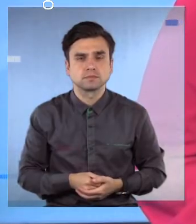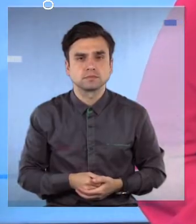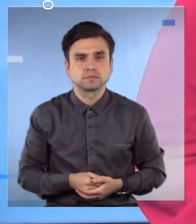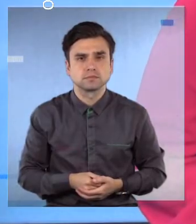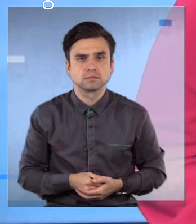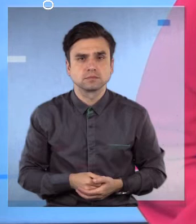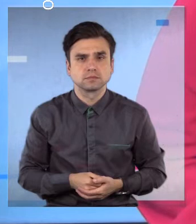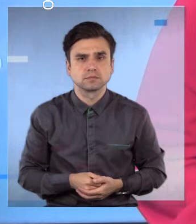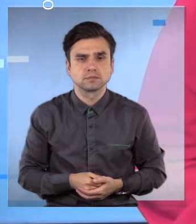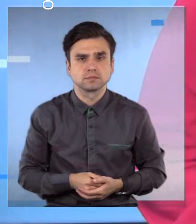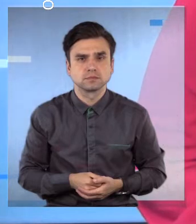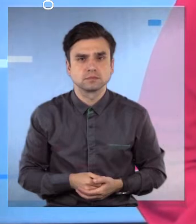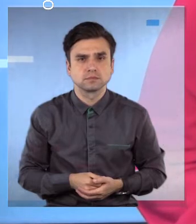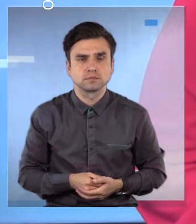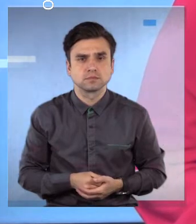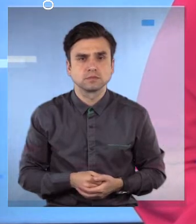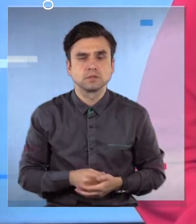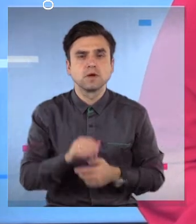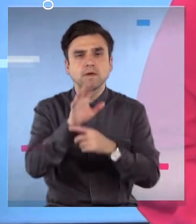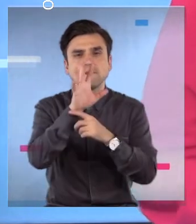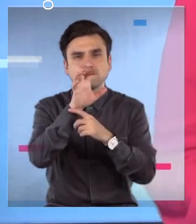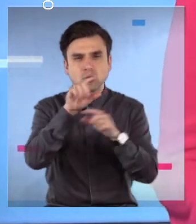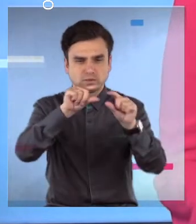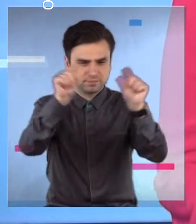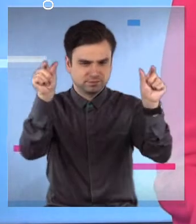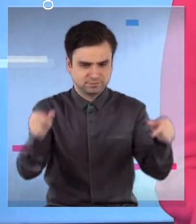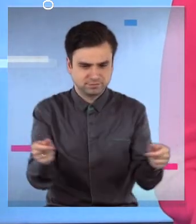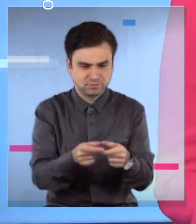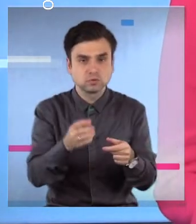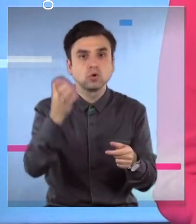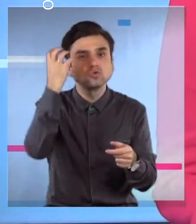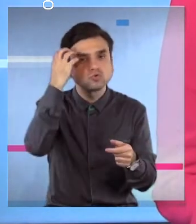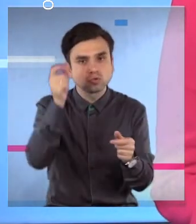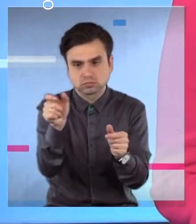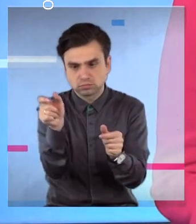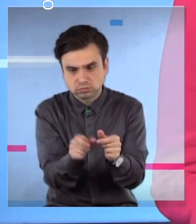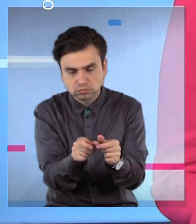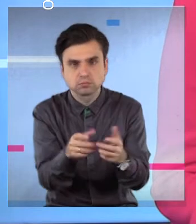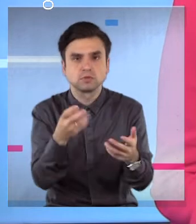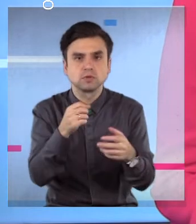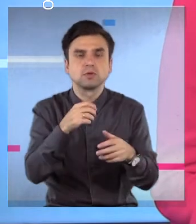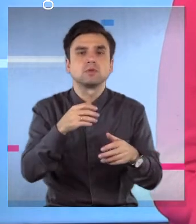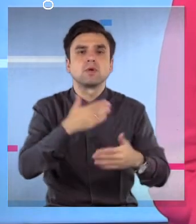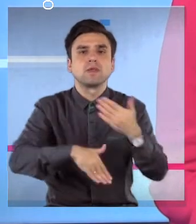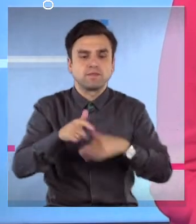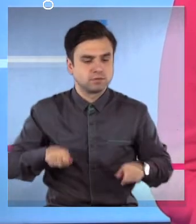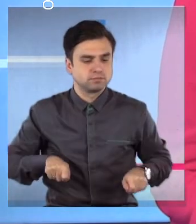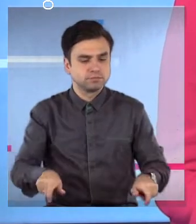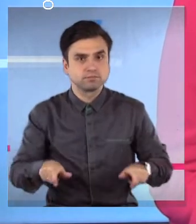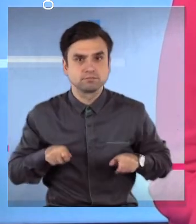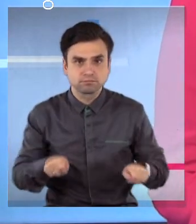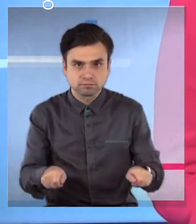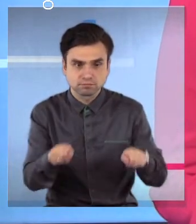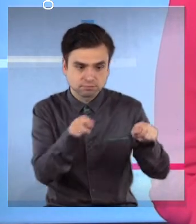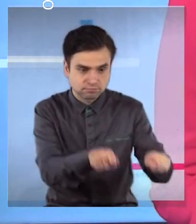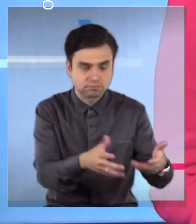Фоторамка із чорною стрічкою, протез та інвалідний візок. 13 листопада поблизу кінотеатру «Сучасник» пройшла мовчазна